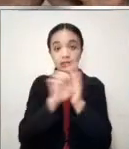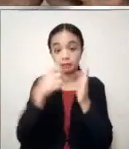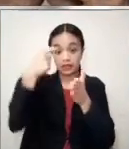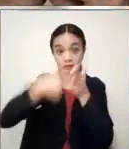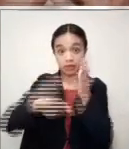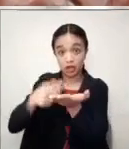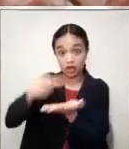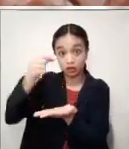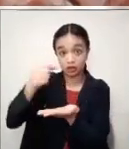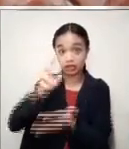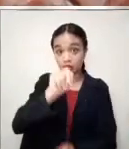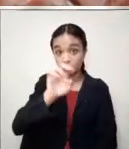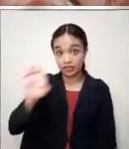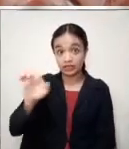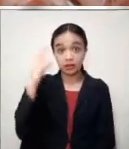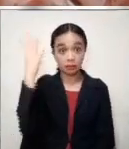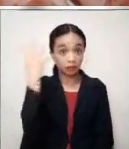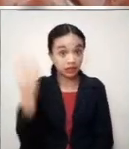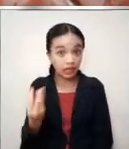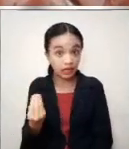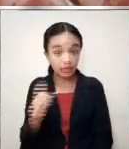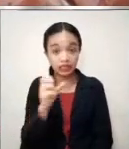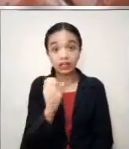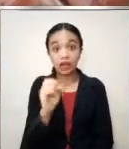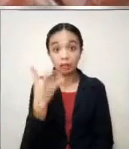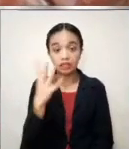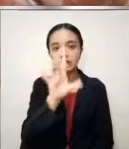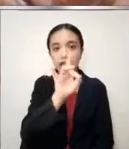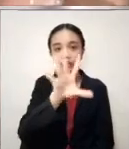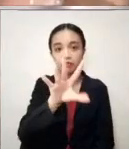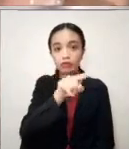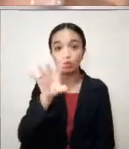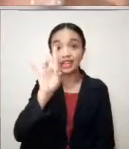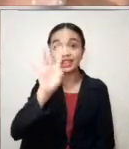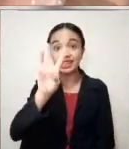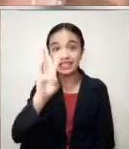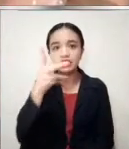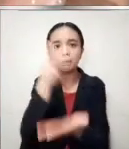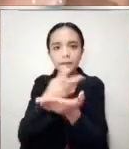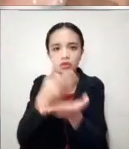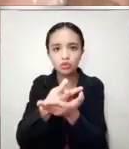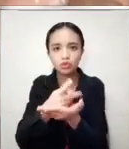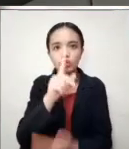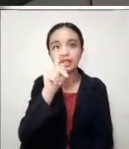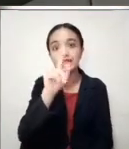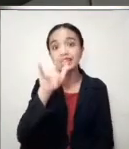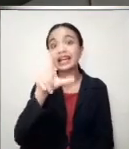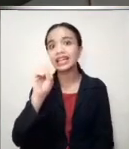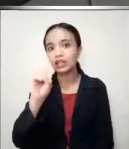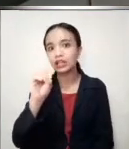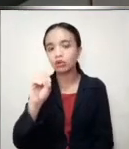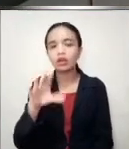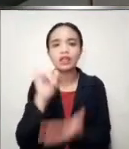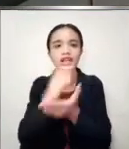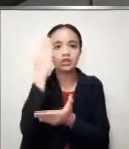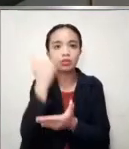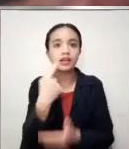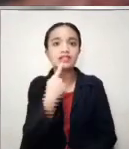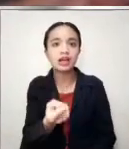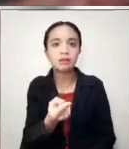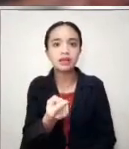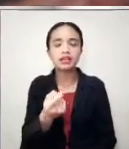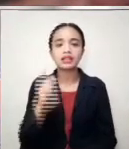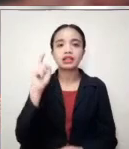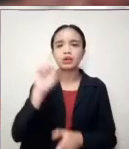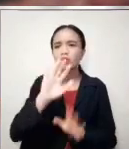Ecija at Batangas, nasa 85 hanggang 86 pesos per kilo lang. Kaya naman patuloy ang panawagan na itigil ang pag-i-import nito